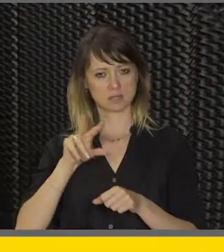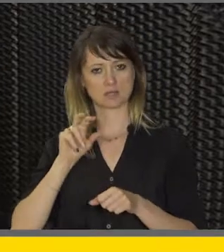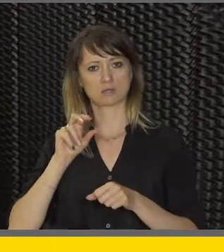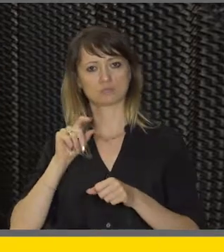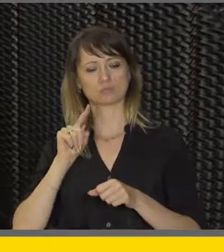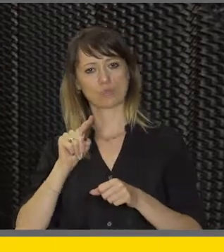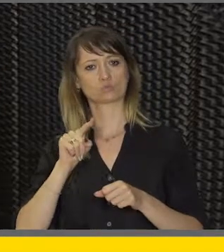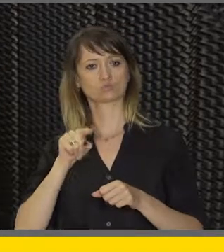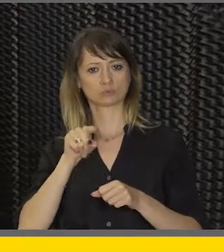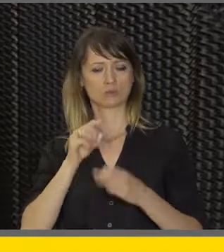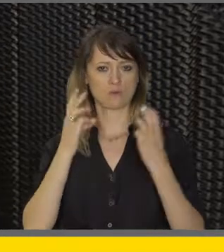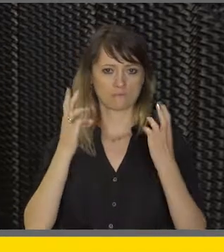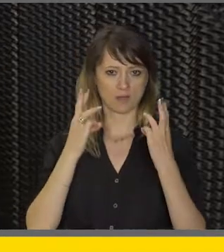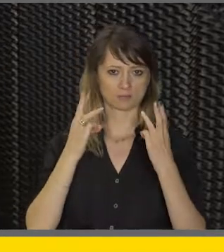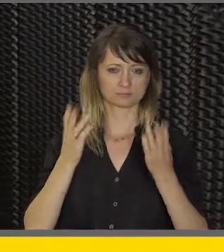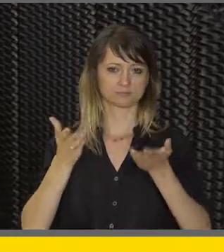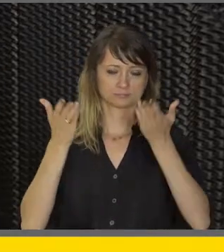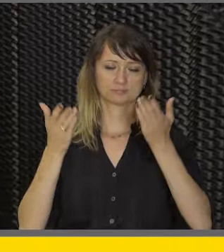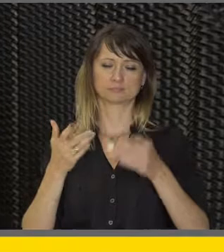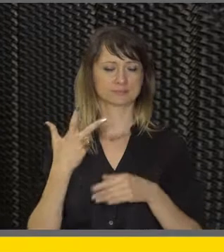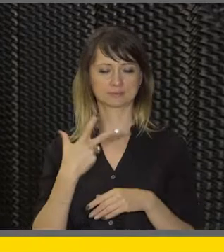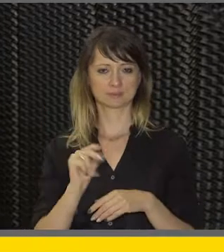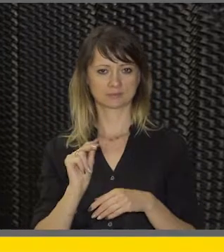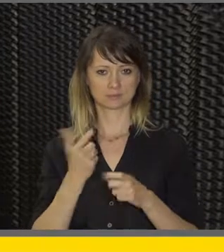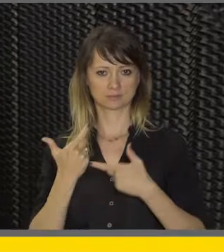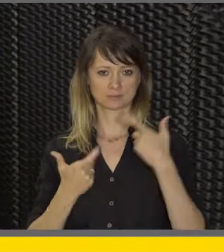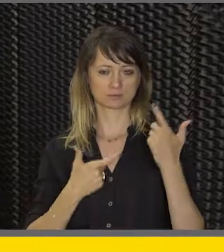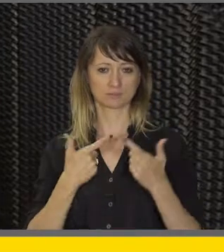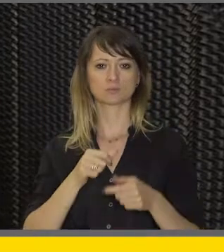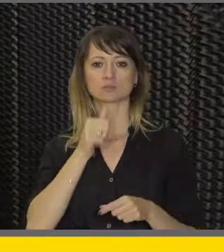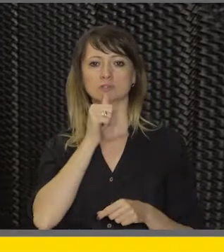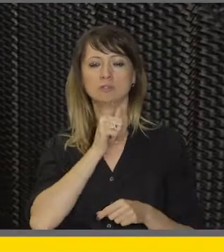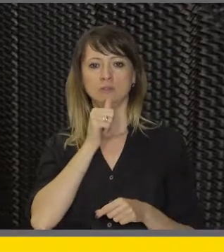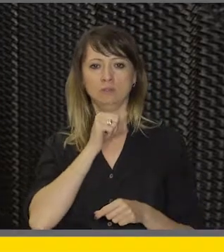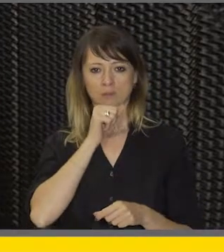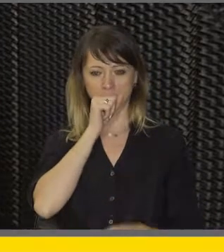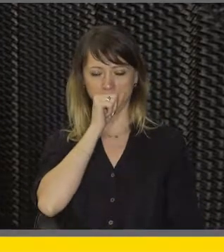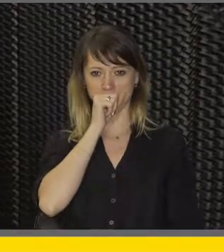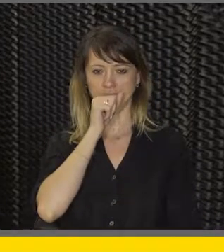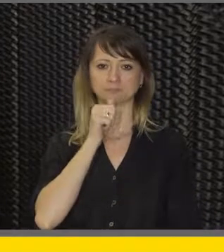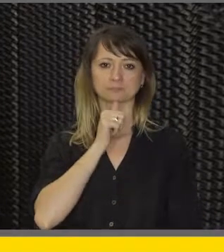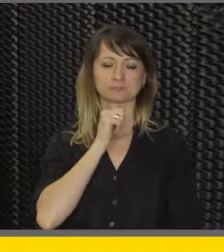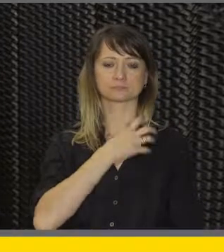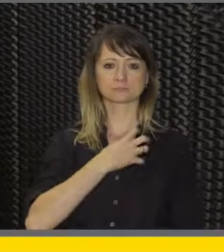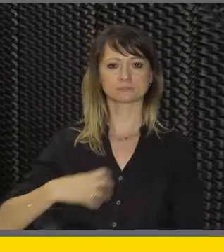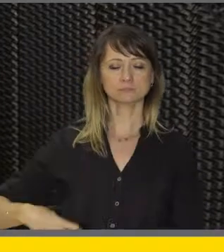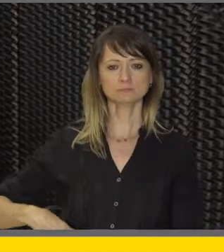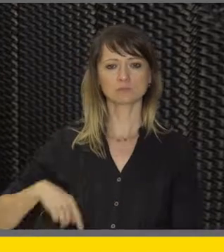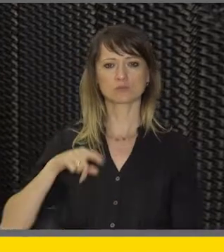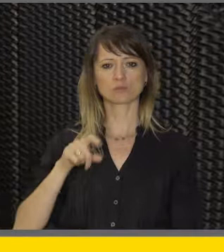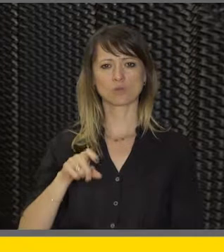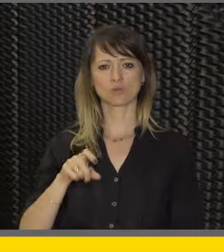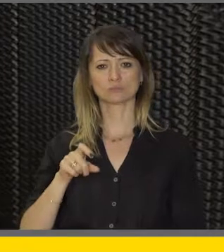tą zieloną gospodarką stoi gig, w związku z tym wow. Nie, proszę Państwa, zielona gospodarka to według definicji